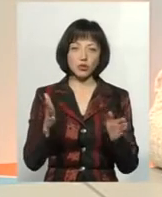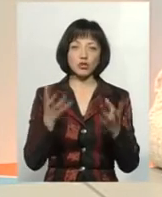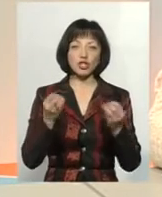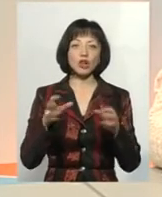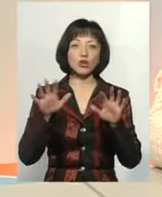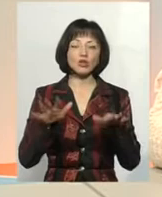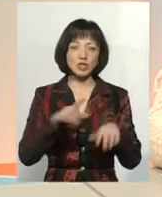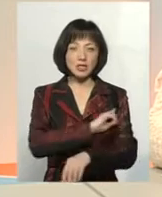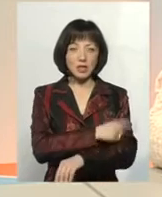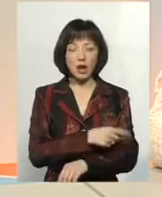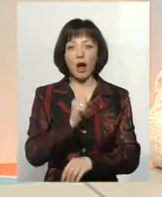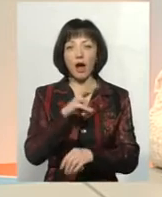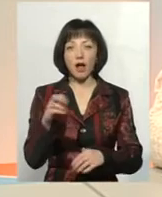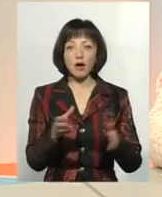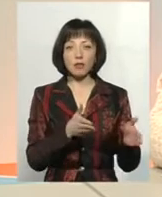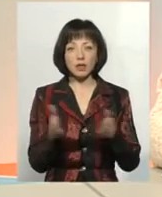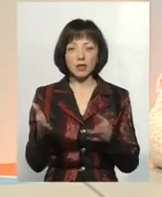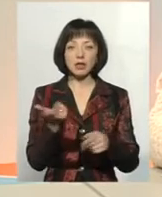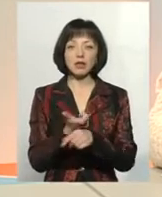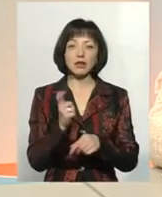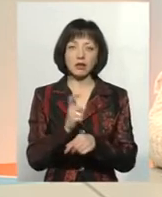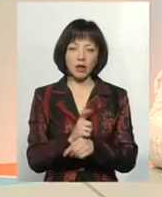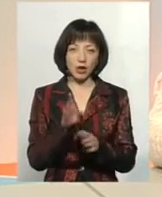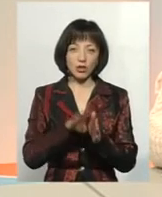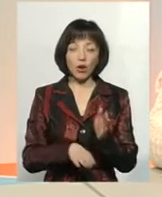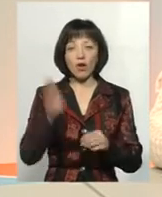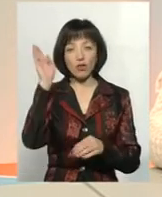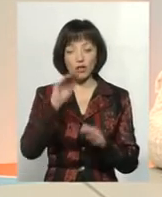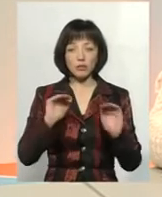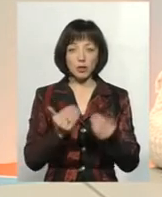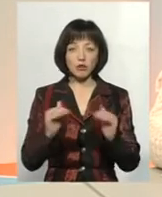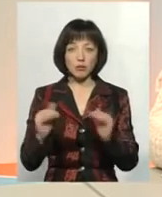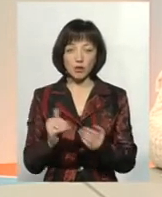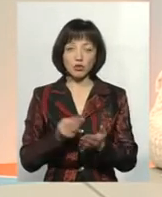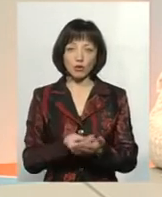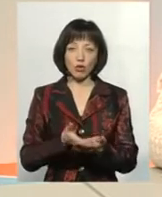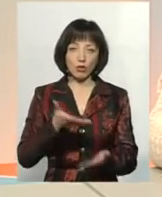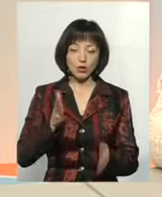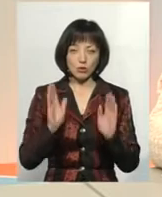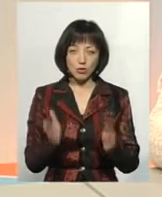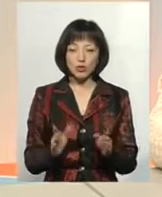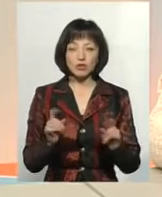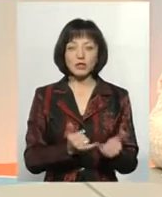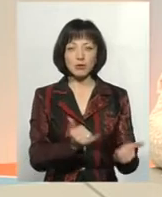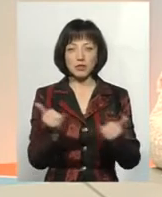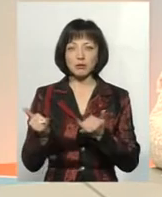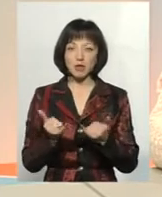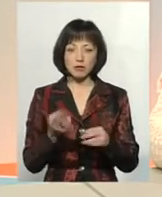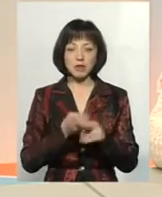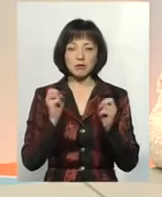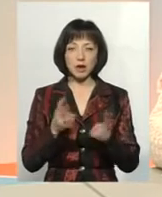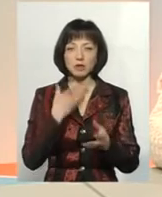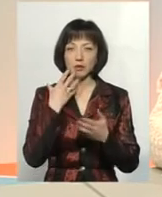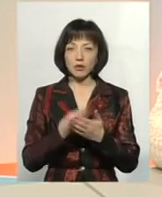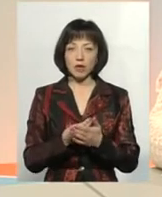йти дощі, але ми повинні готуватися до найгіршого. Тобто води буде меншати, вона буде дорожчати. Для того, щоб забезпечити безпеку